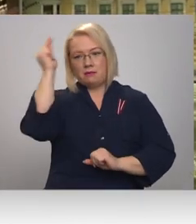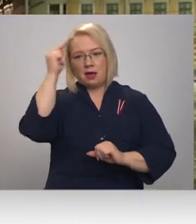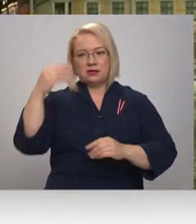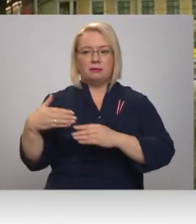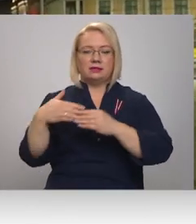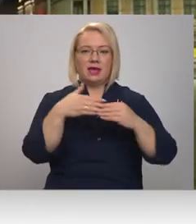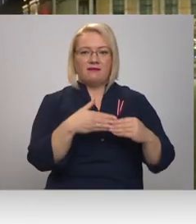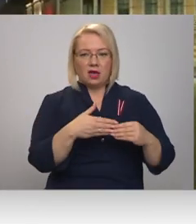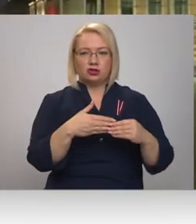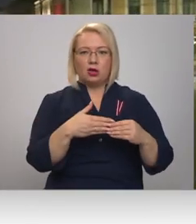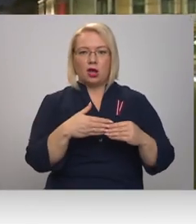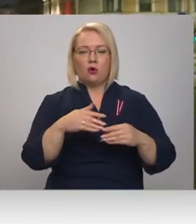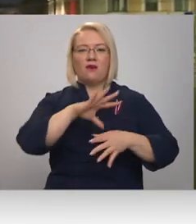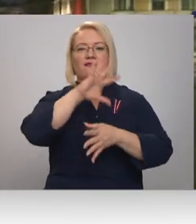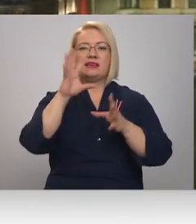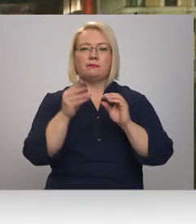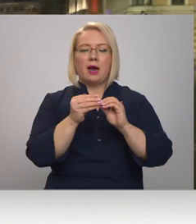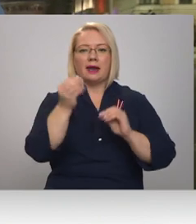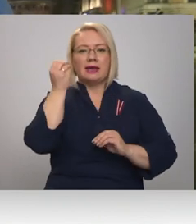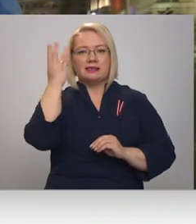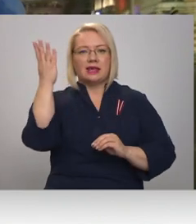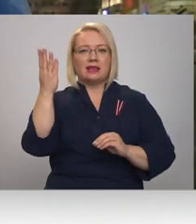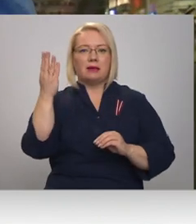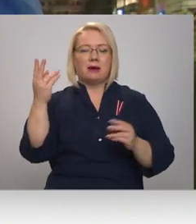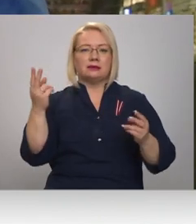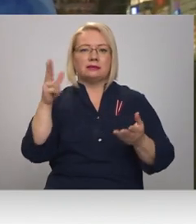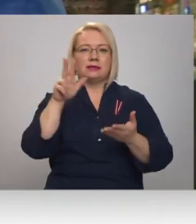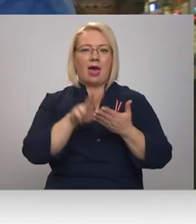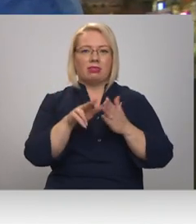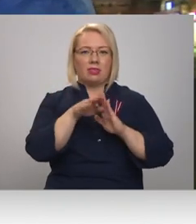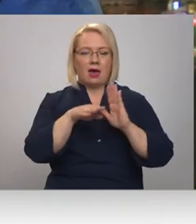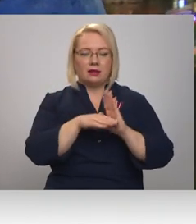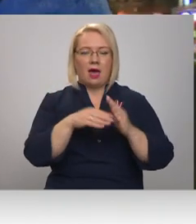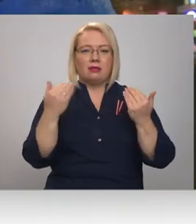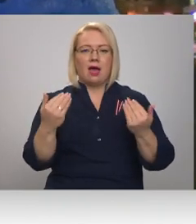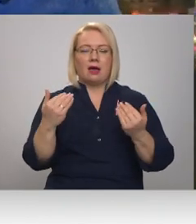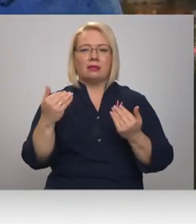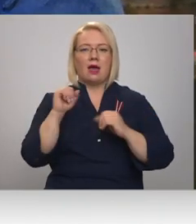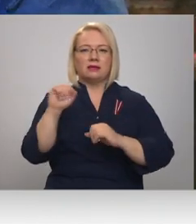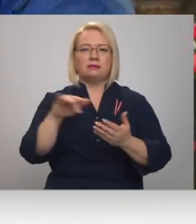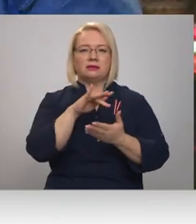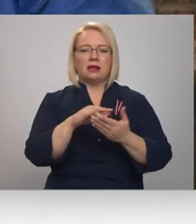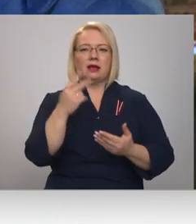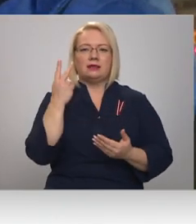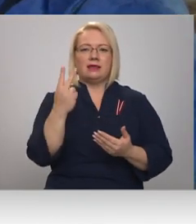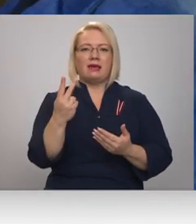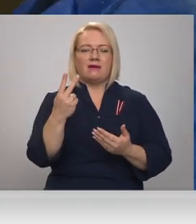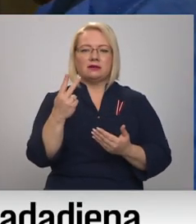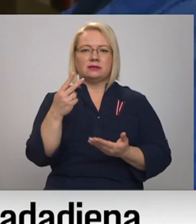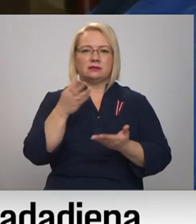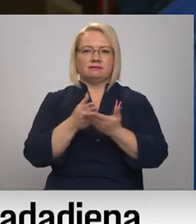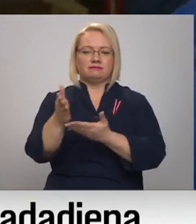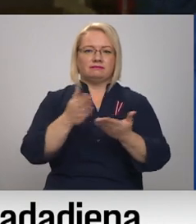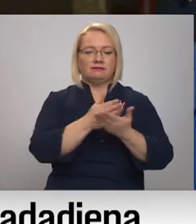ieviešanu vispārējā izglītības standartā, tad jaunsardzes centrs tagad nostājies uz divām kājām, ja kādreiz tā bija viena tikai